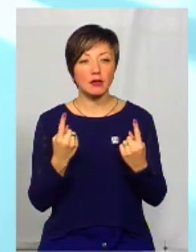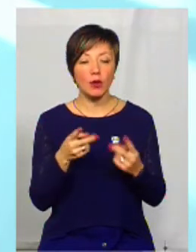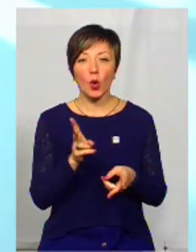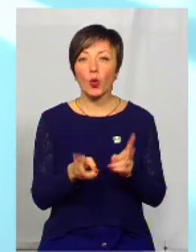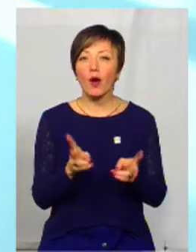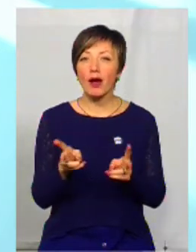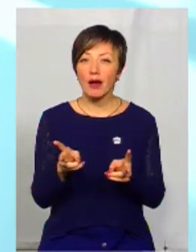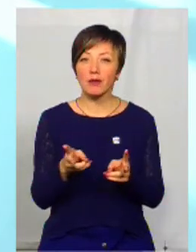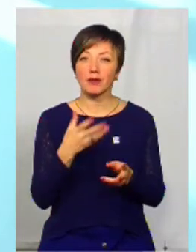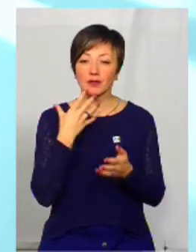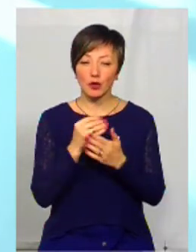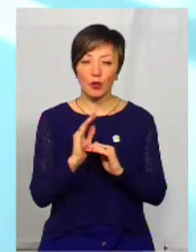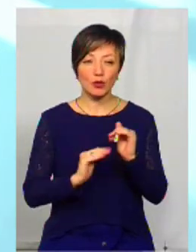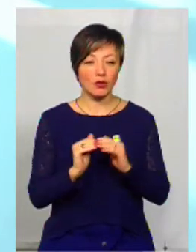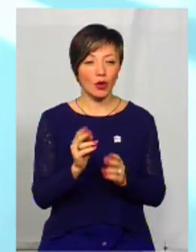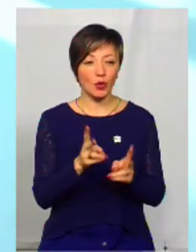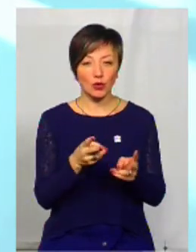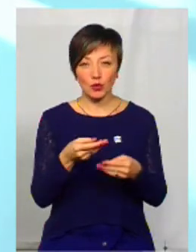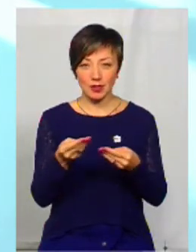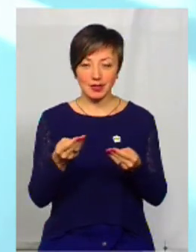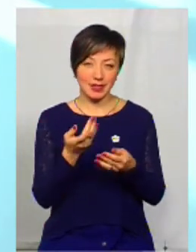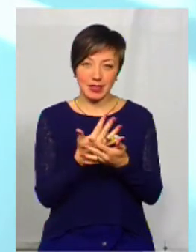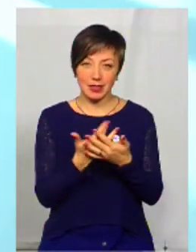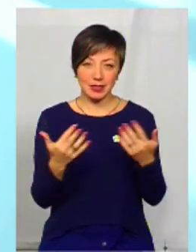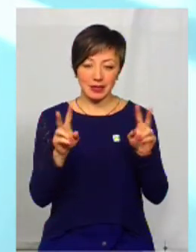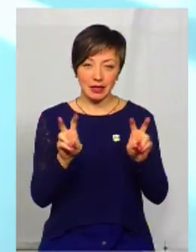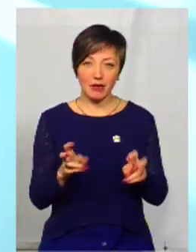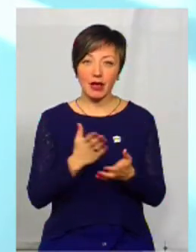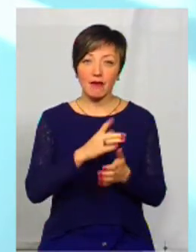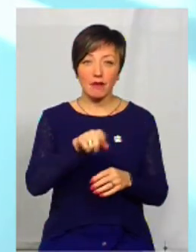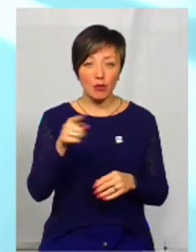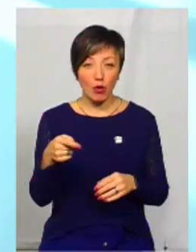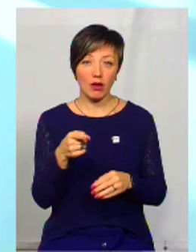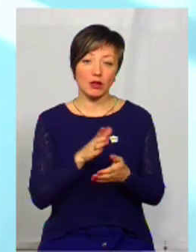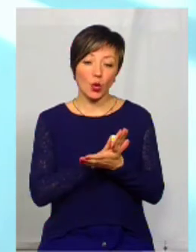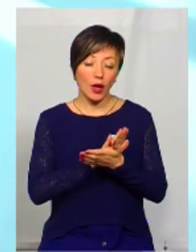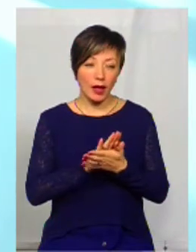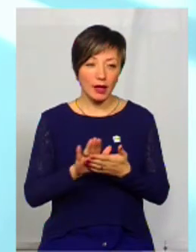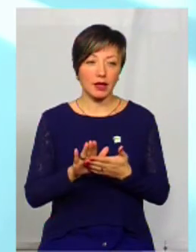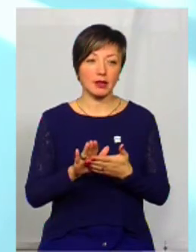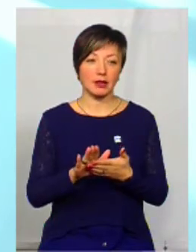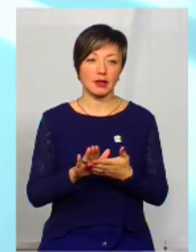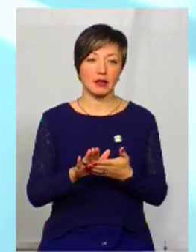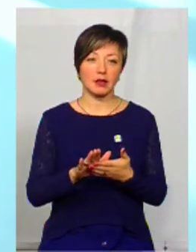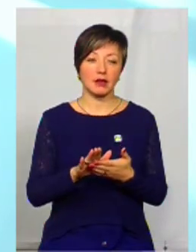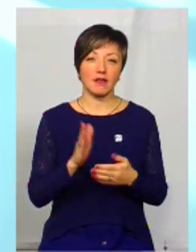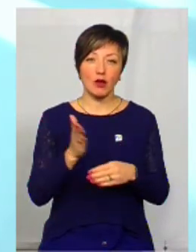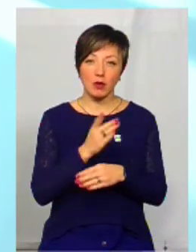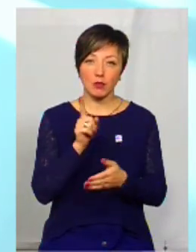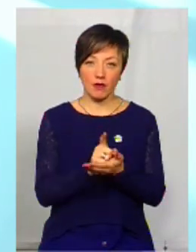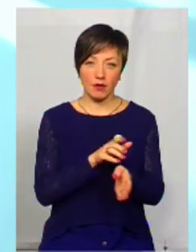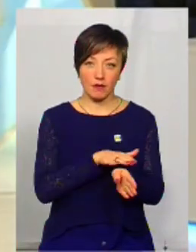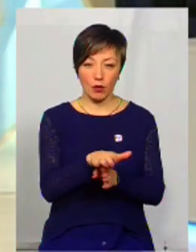які працюють на кухні, своїми рученятами готують цю страву, тому що є певні вимоги, які вони до гігієни цього виробництва